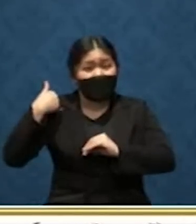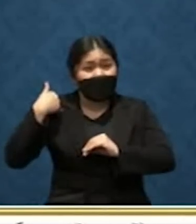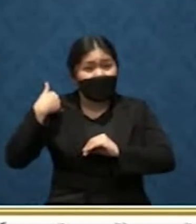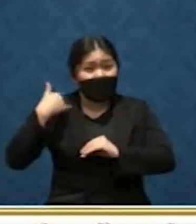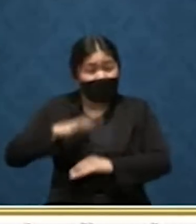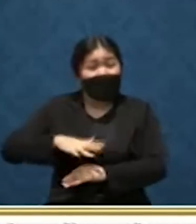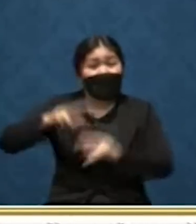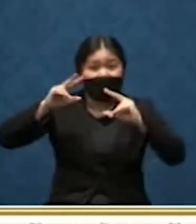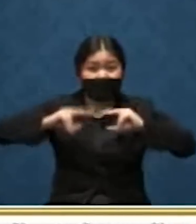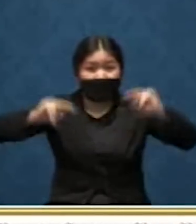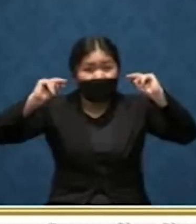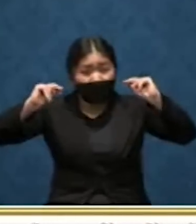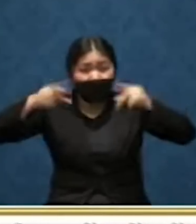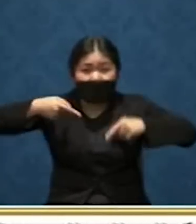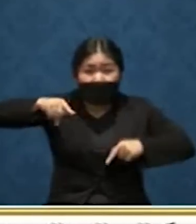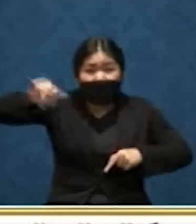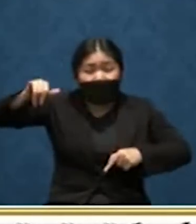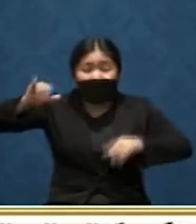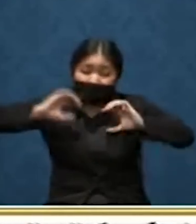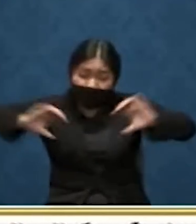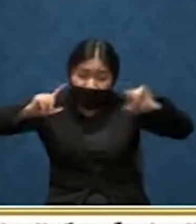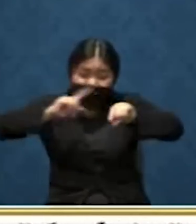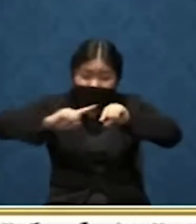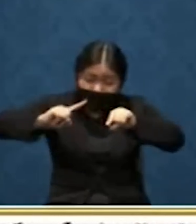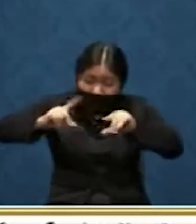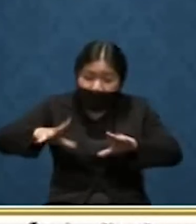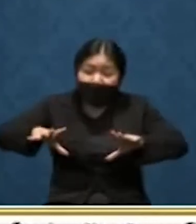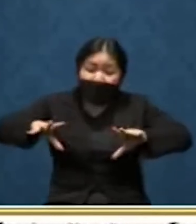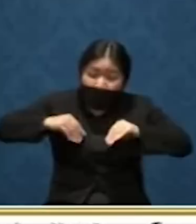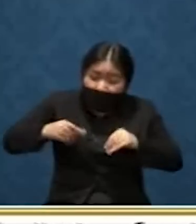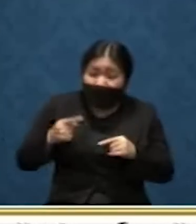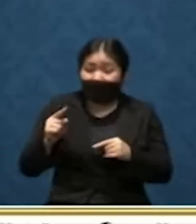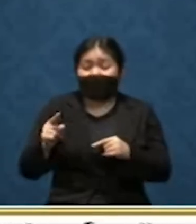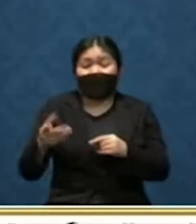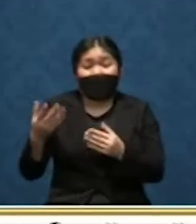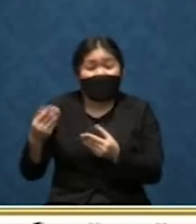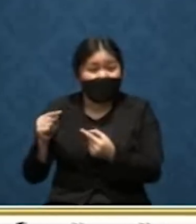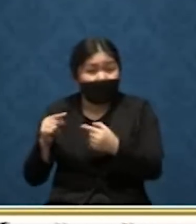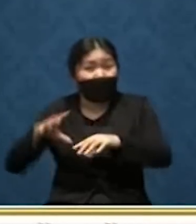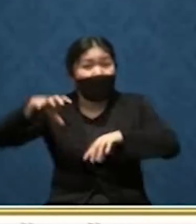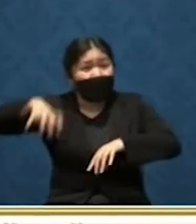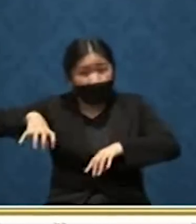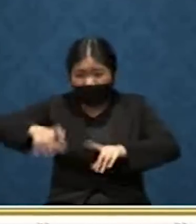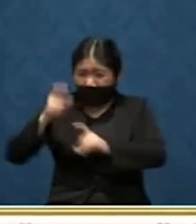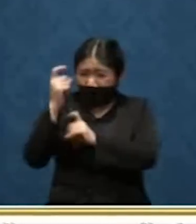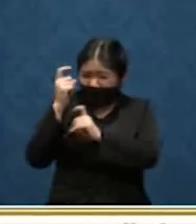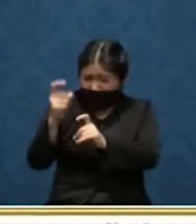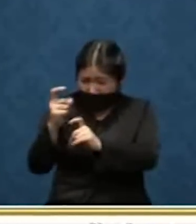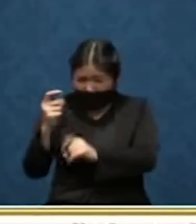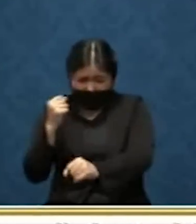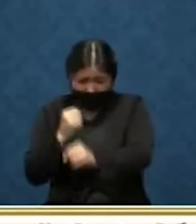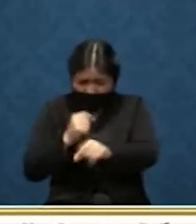อกประยุติและรัฐบาลจะปล่อยให้องคกรที่อัตลายแบบนี้เข้ามามีบทบาทขนาดนี้ได้อย่ไร